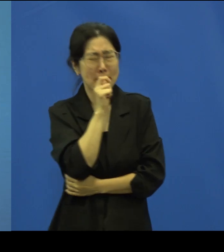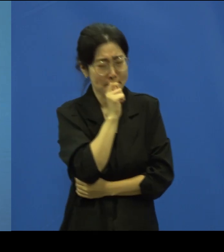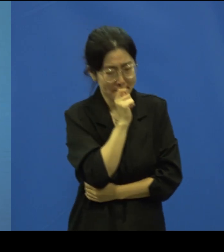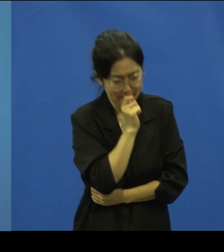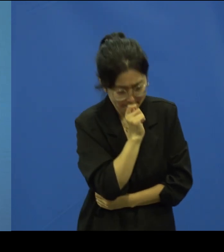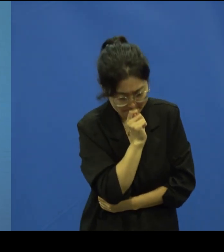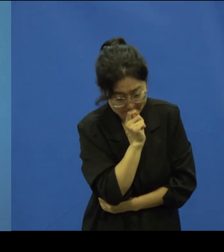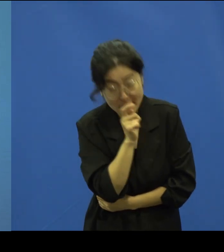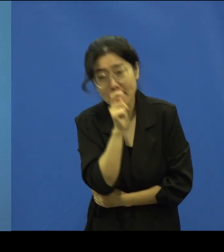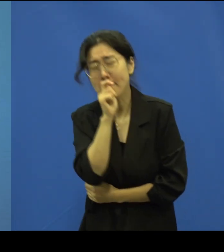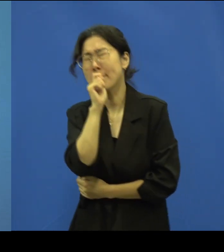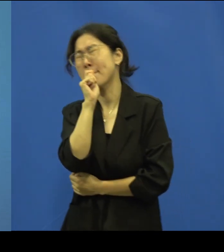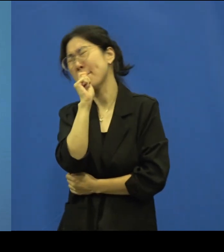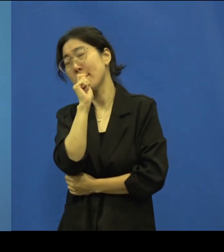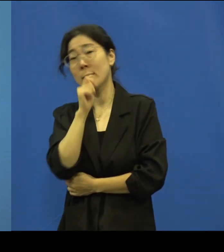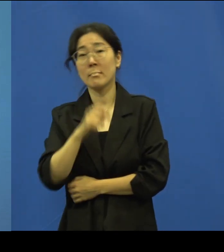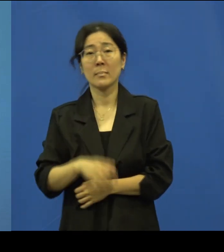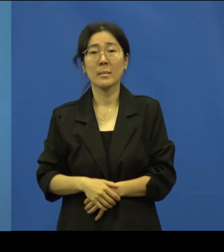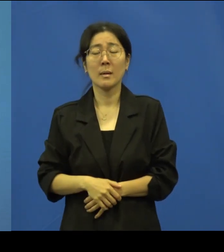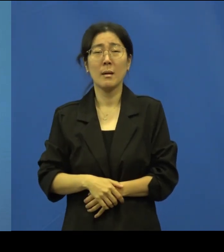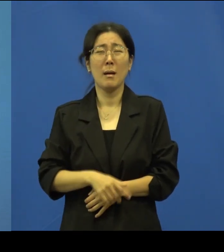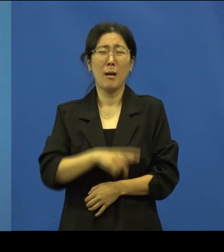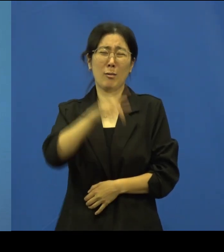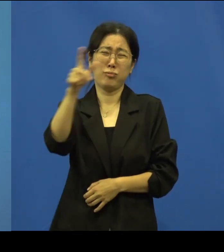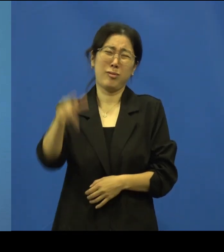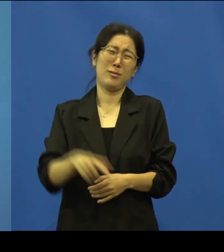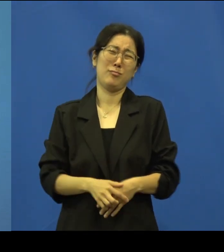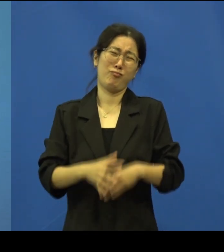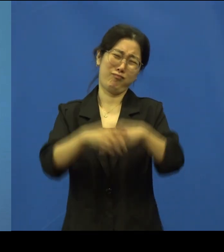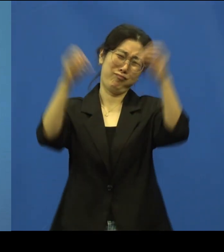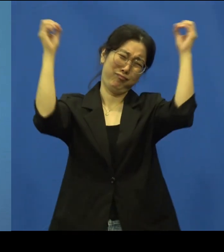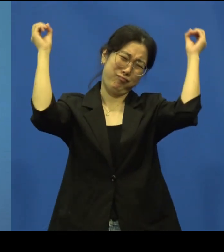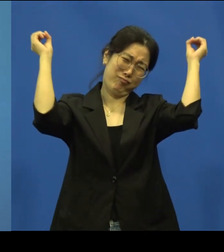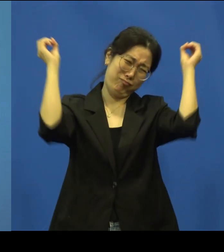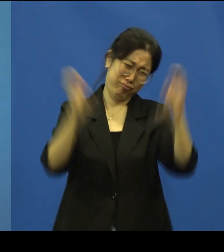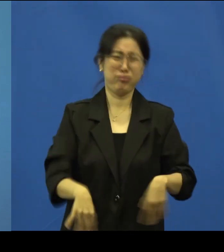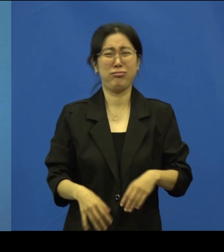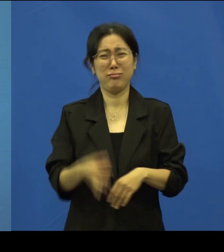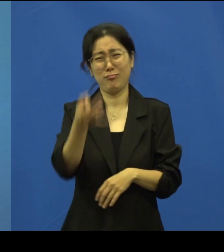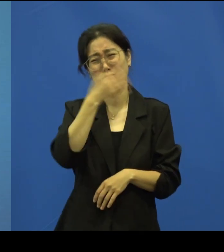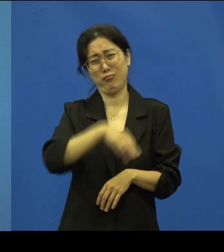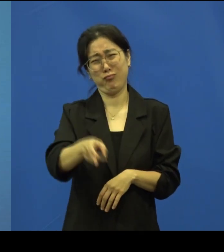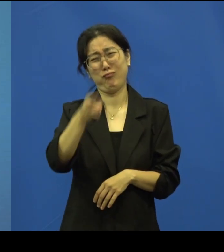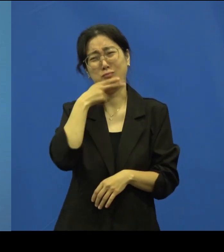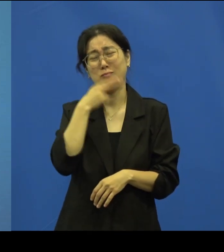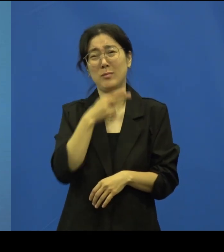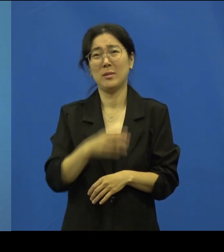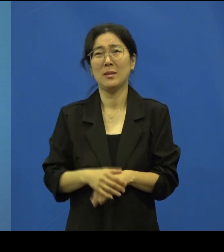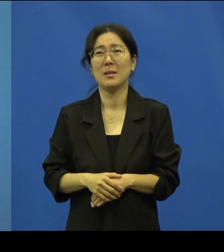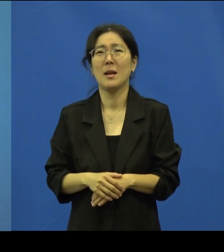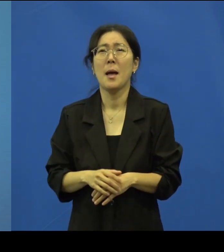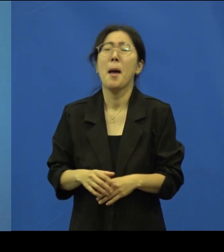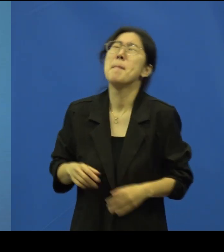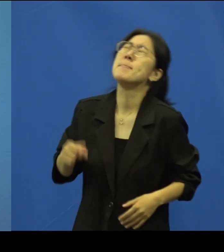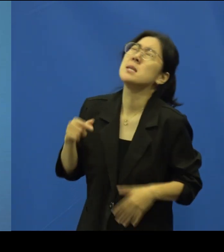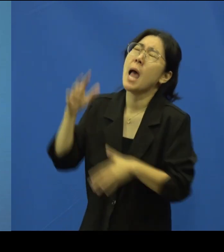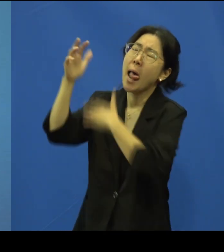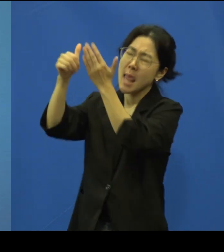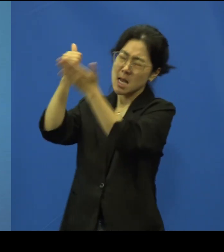해. 그러면 꽝이에요, 꽝. 아무리 속으로 묵상하고